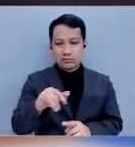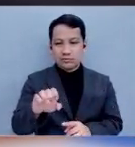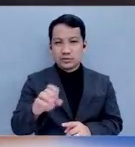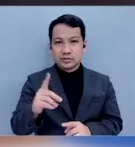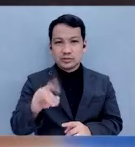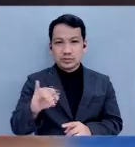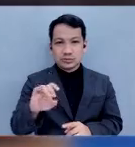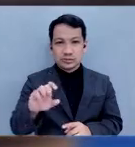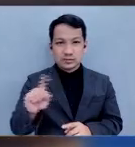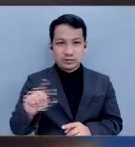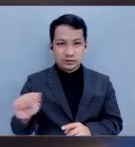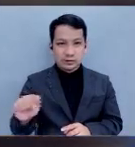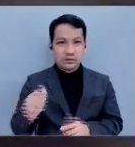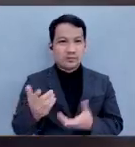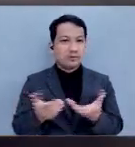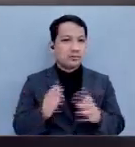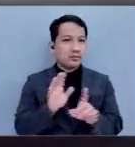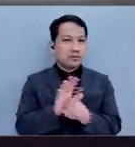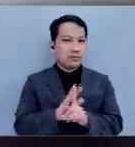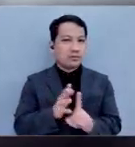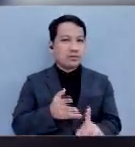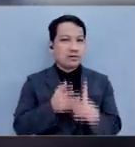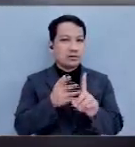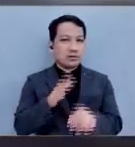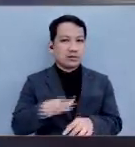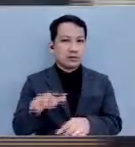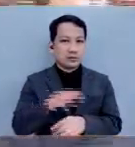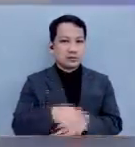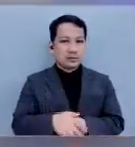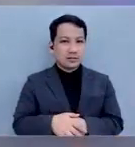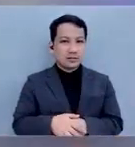sa iba't ibang social media platform.